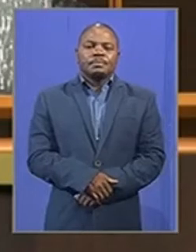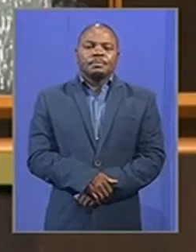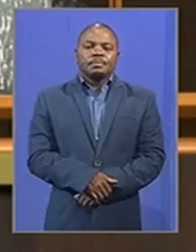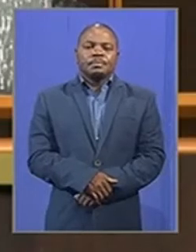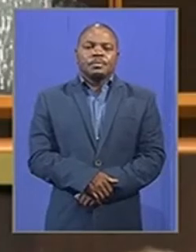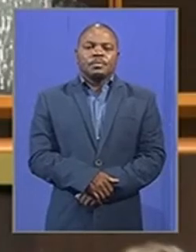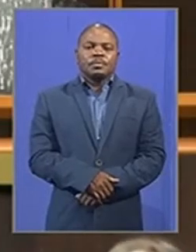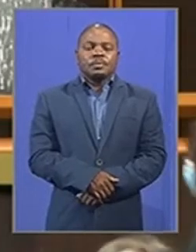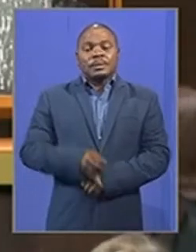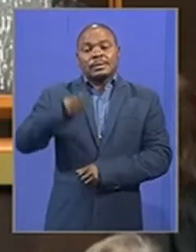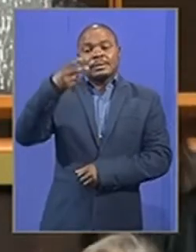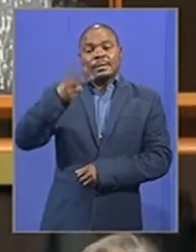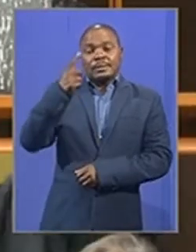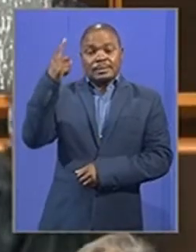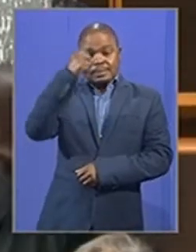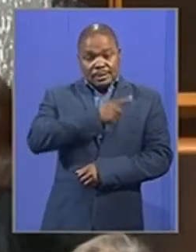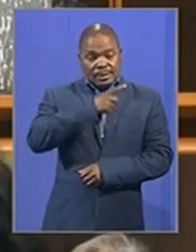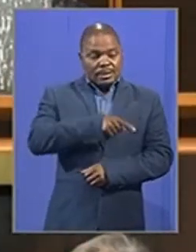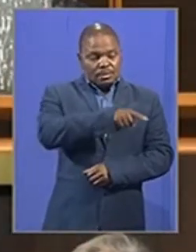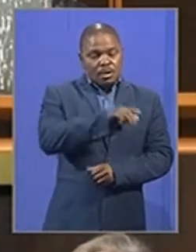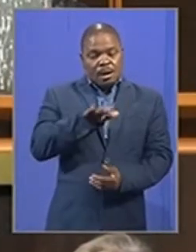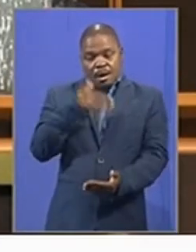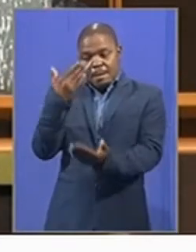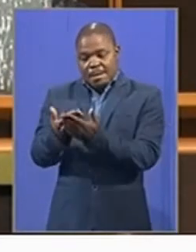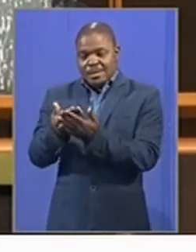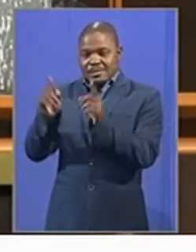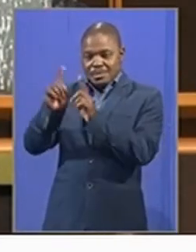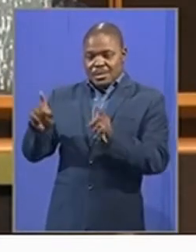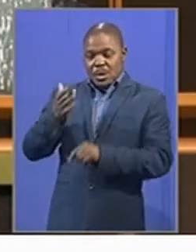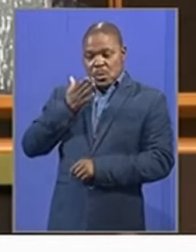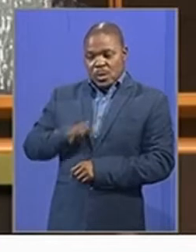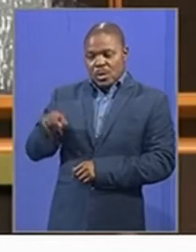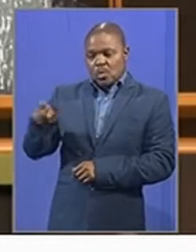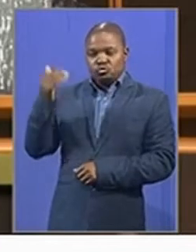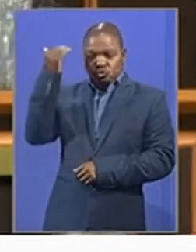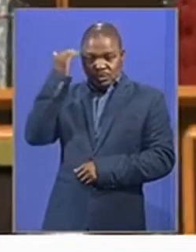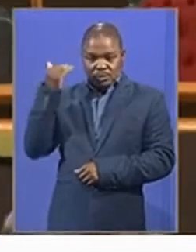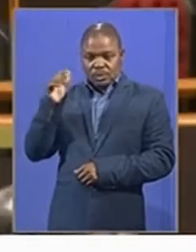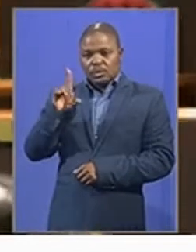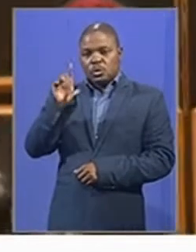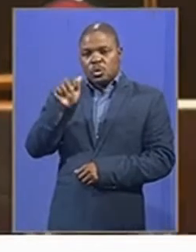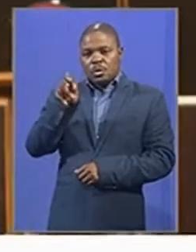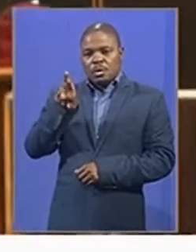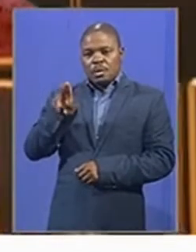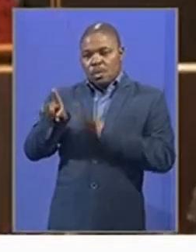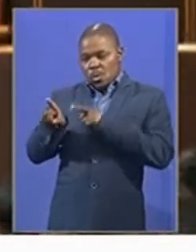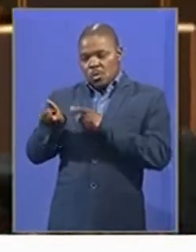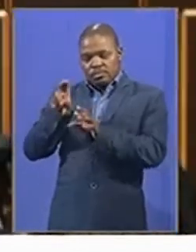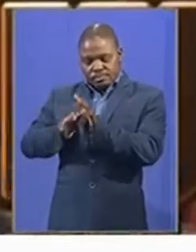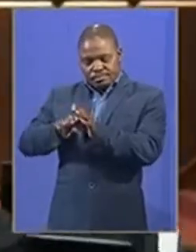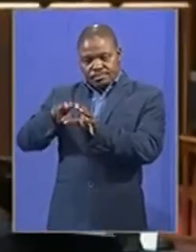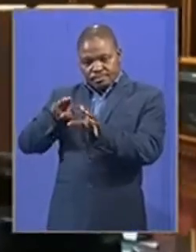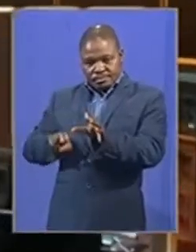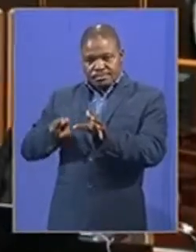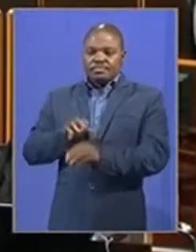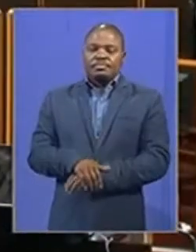Sete elelea tia zilabu beidileo kodi rilwen ko po ee kategile ina kwore maa chudi wapuso ele mwele di beli daona au kolo